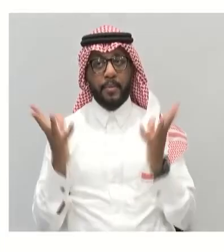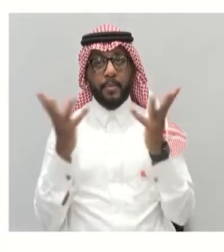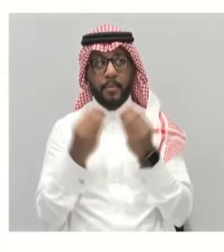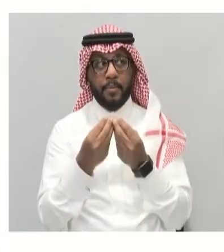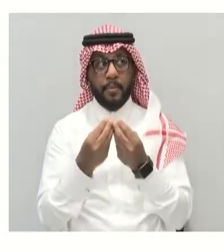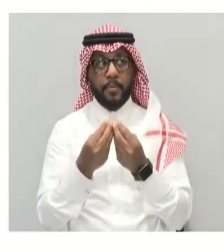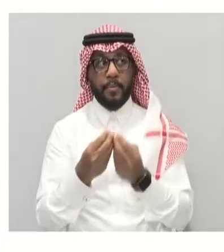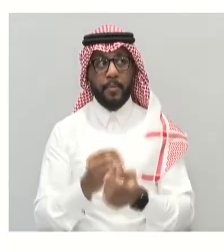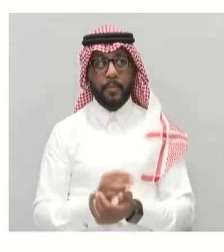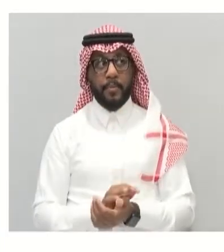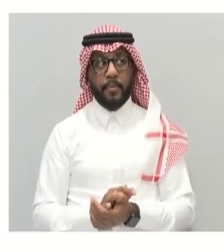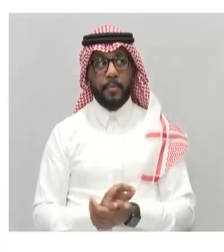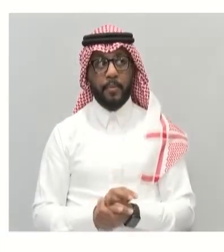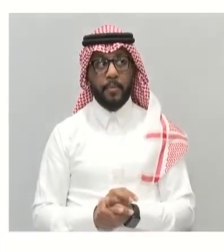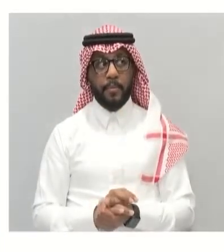جمع